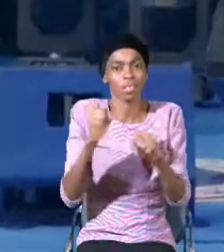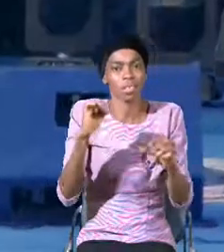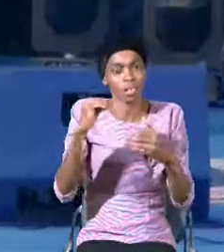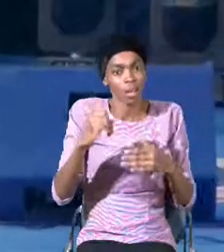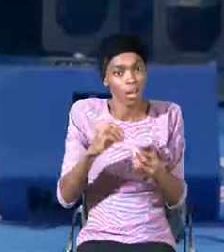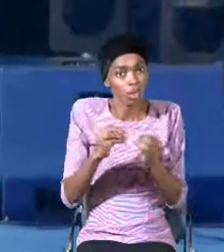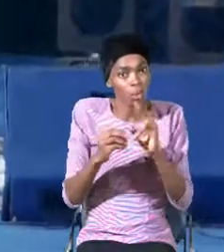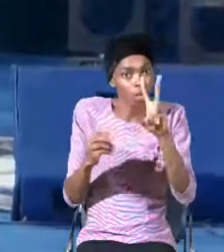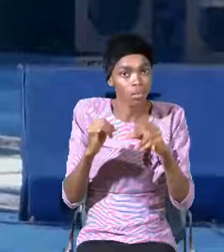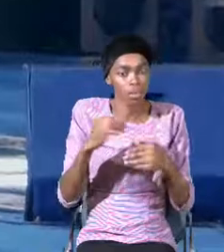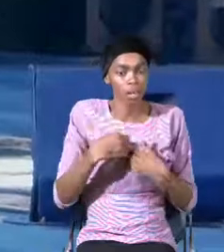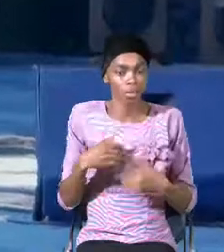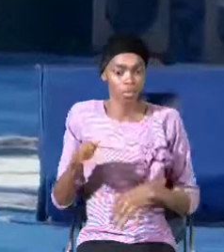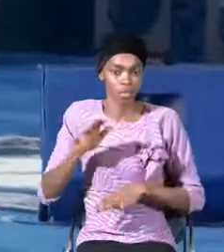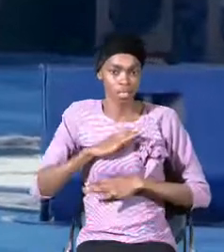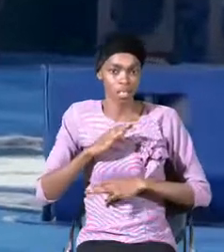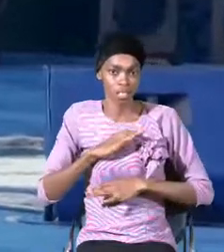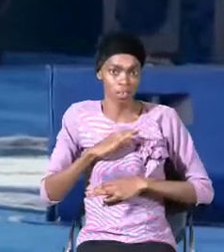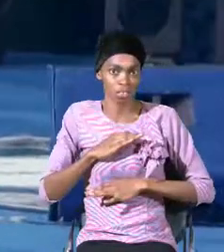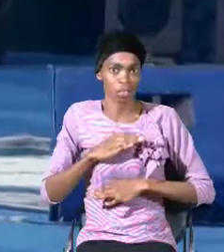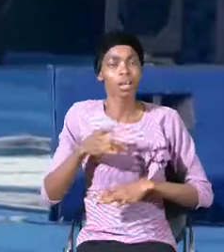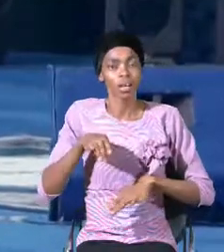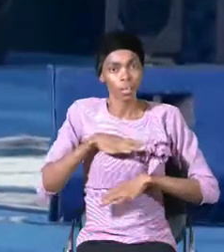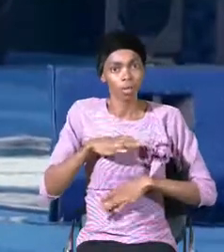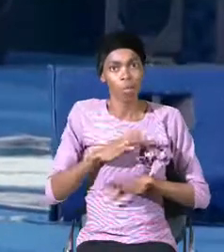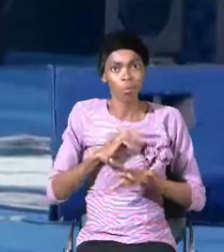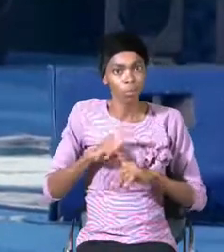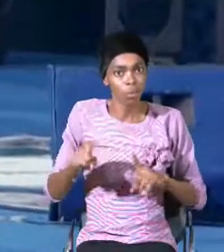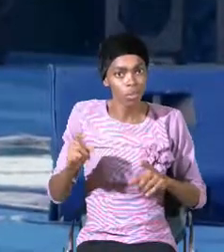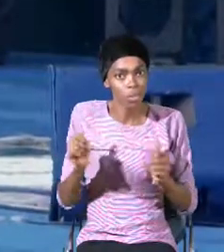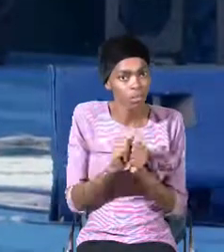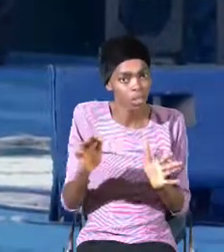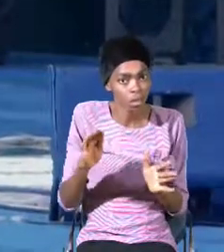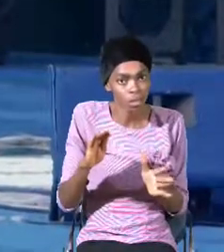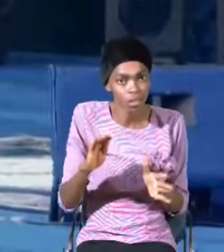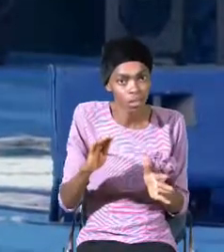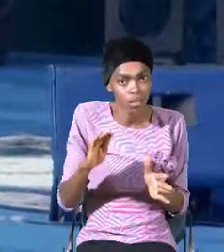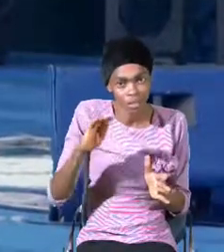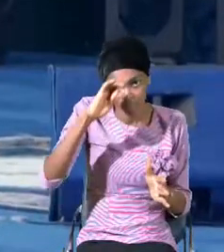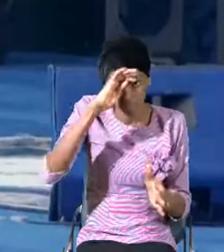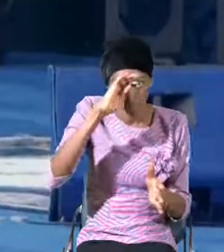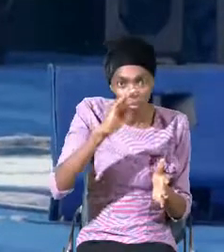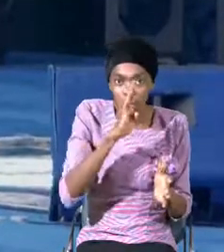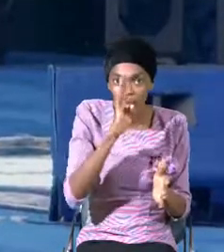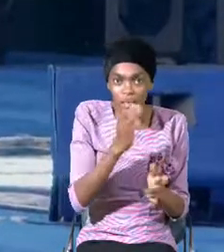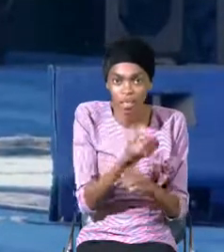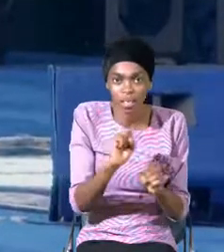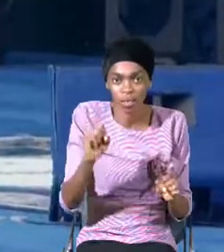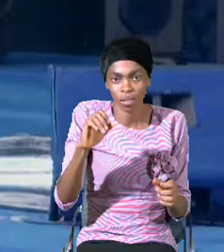satisfaction sans la filiation. Dieu qui veut être leur père, ils ne sont pas soumis à lui.